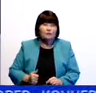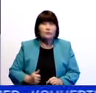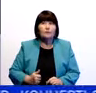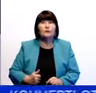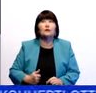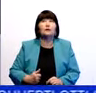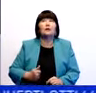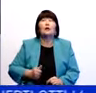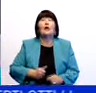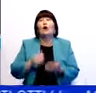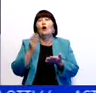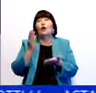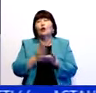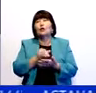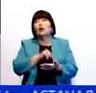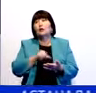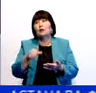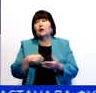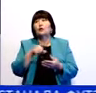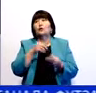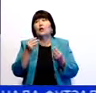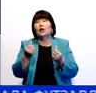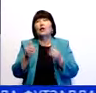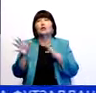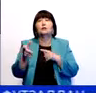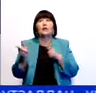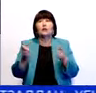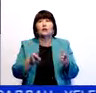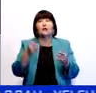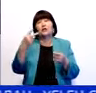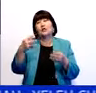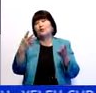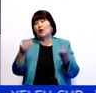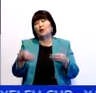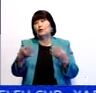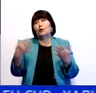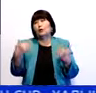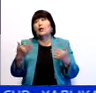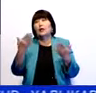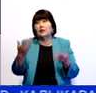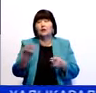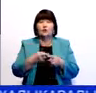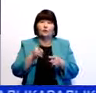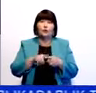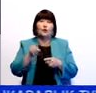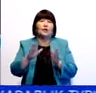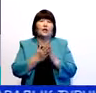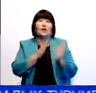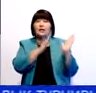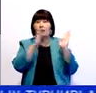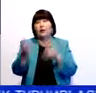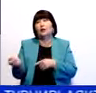Қолда бар дүниемен өз қаражаттарыңмен дайындайтын 20 күн саған уақыт болды. Сіз мынаған онда кітапхананы